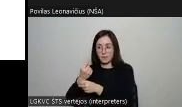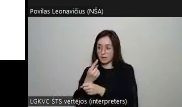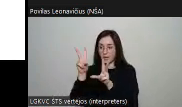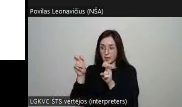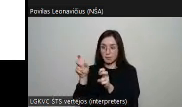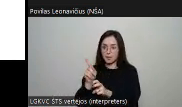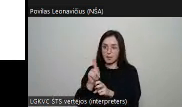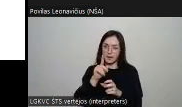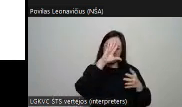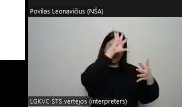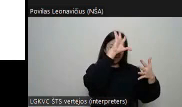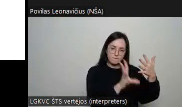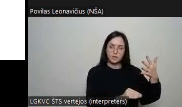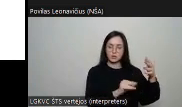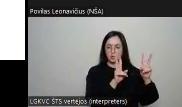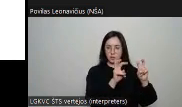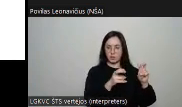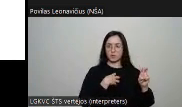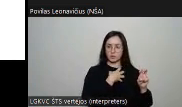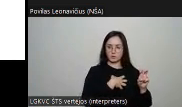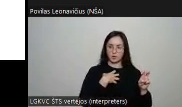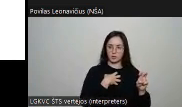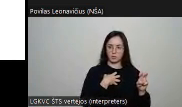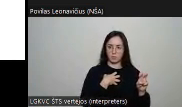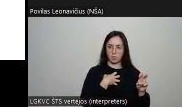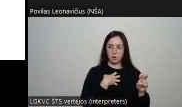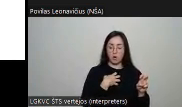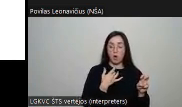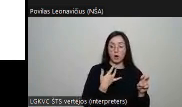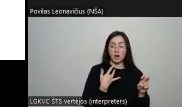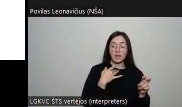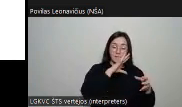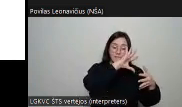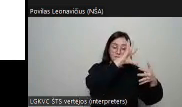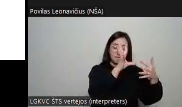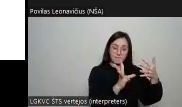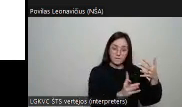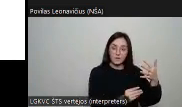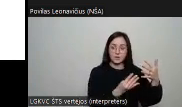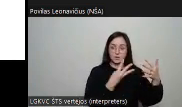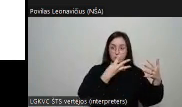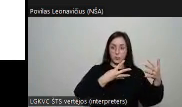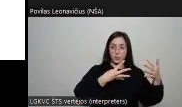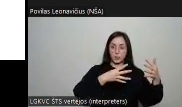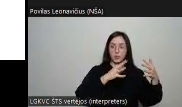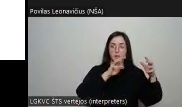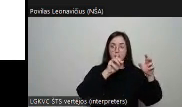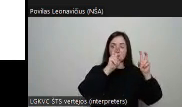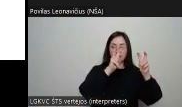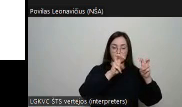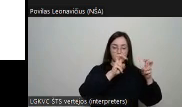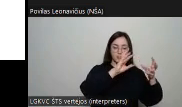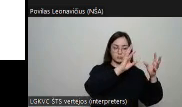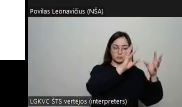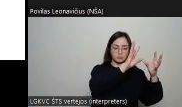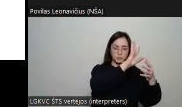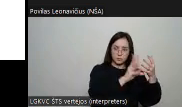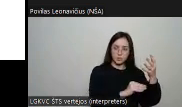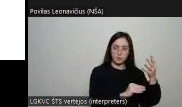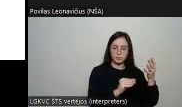tos 40 temų turi būti būtent kiekvienam dalyke. Svarbu, kad mokyklos rėbose, apimtyje,